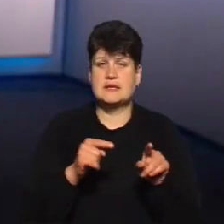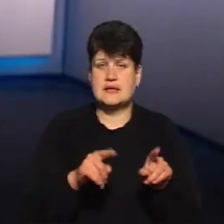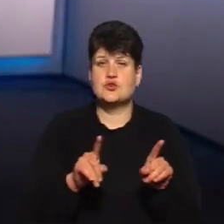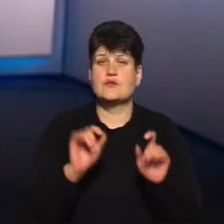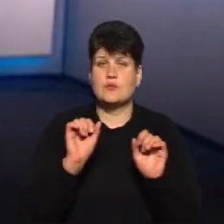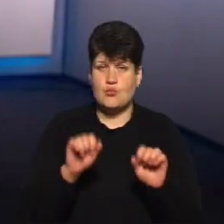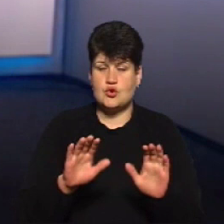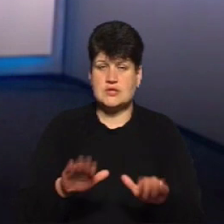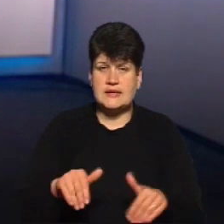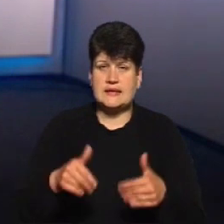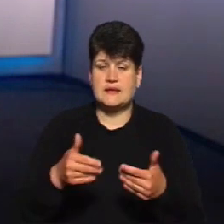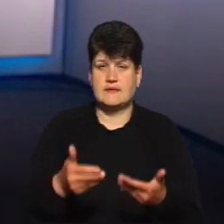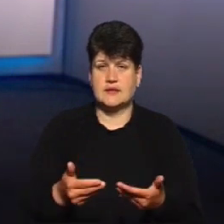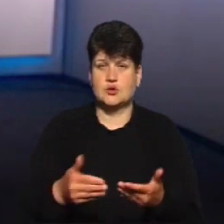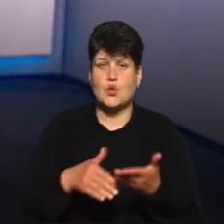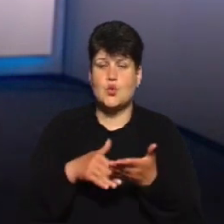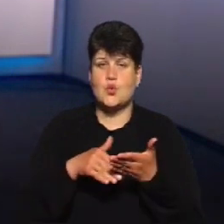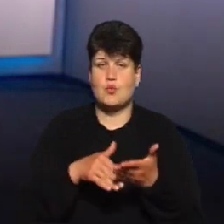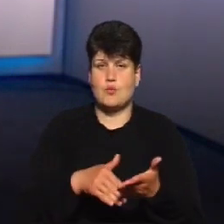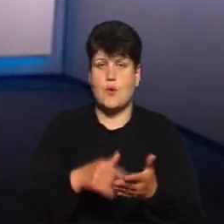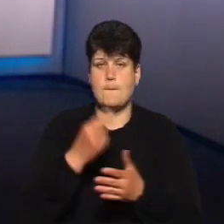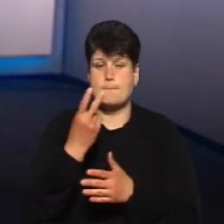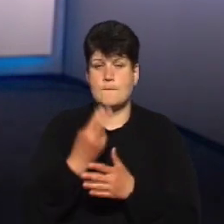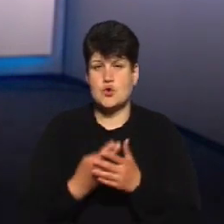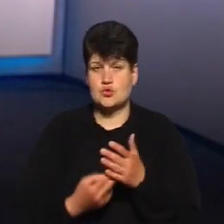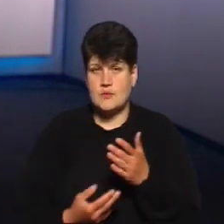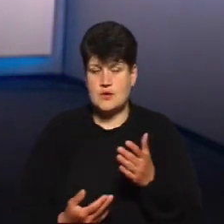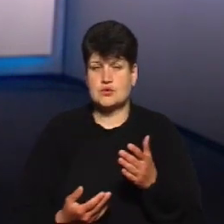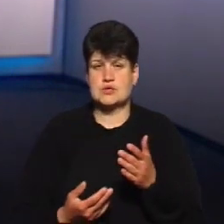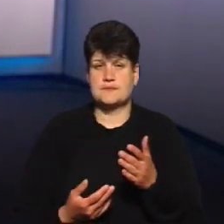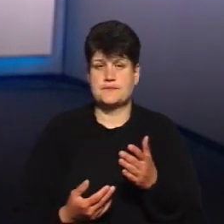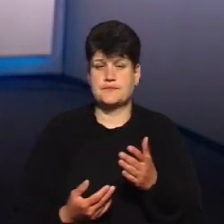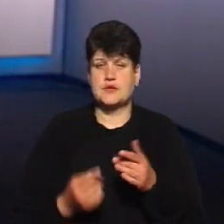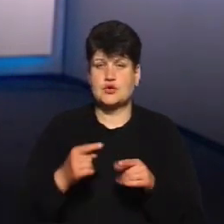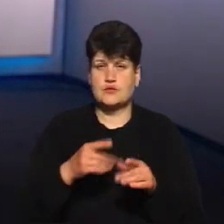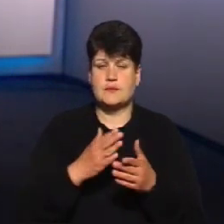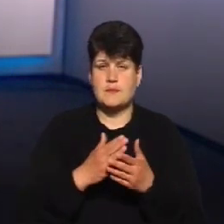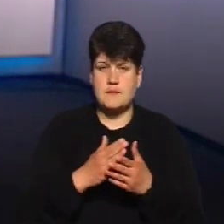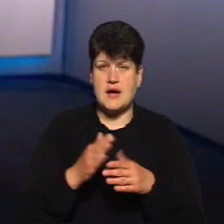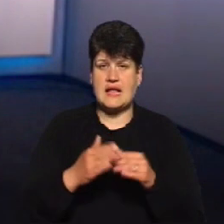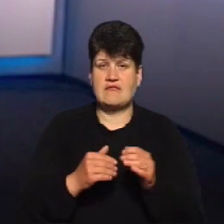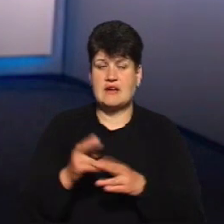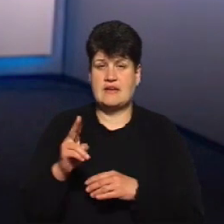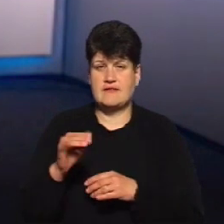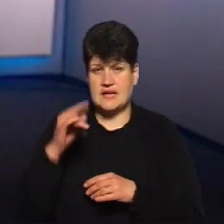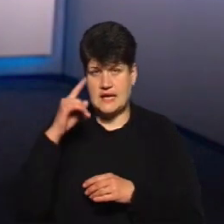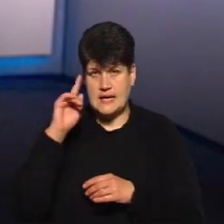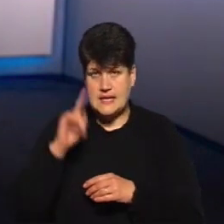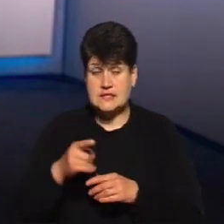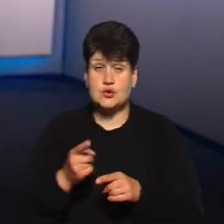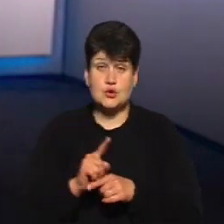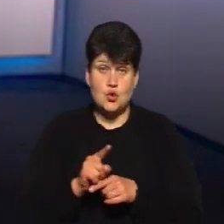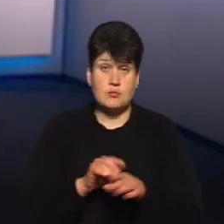надавати допомогу потопаючим на водних об'єктах, що він має певну кваліфікацію. Тобто, якщо ті норми дотримані, то,